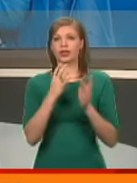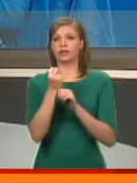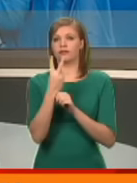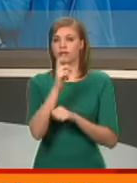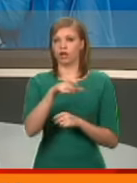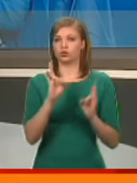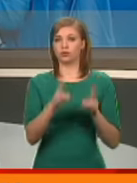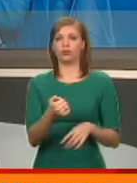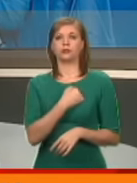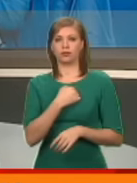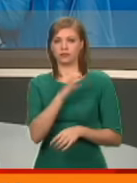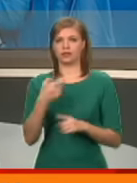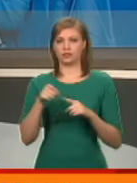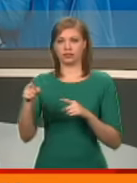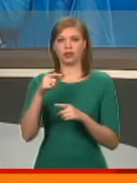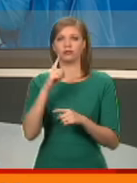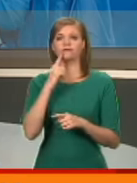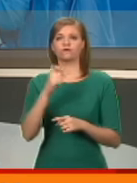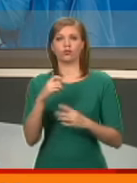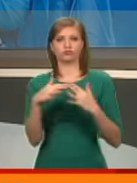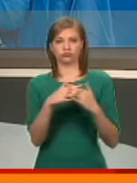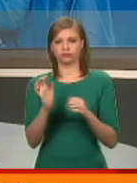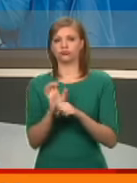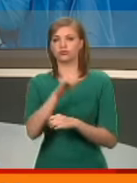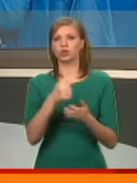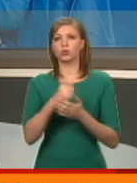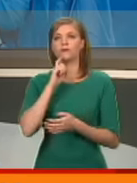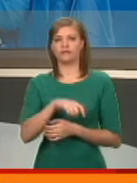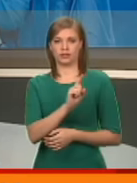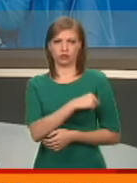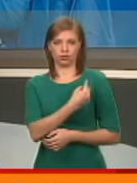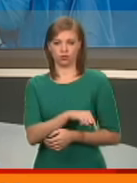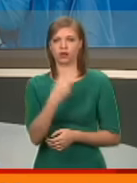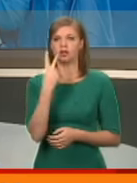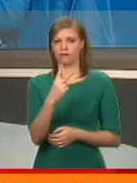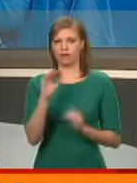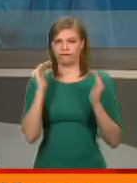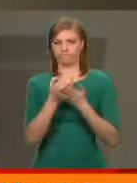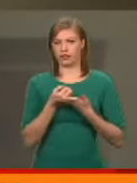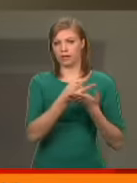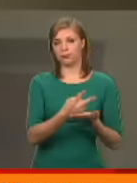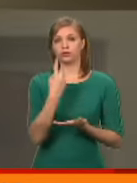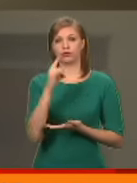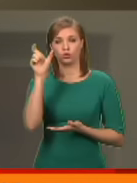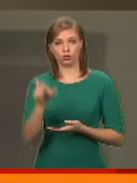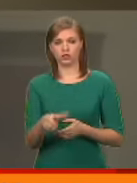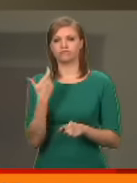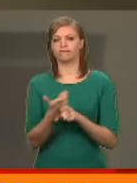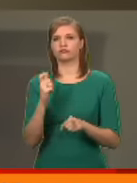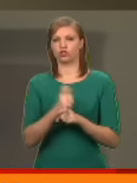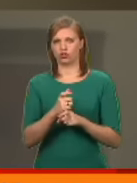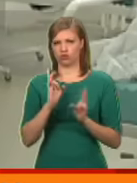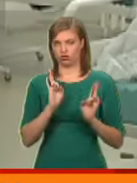12 поранених бійців зі Світлодарської дуги доправили до Вінницького військового шпиталю. Два в реанімації. В одного з них значні